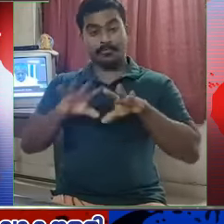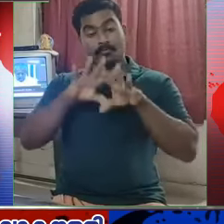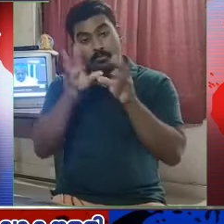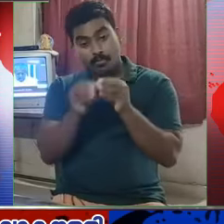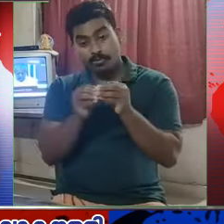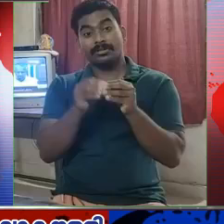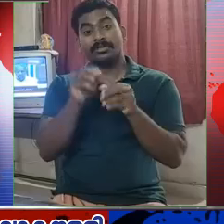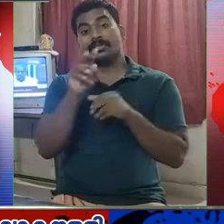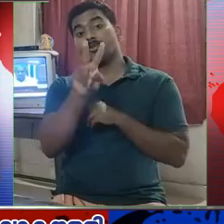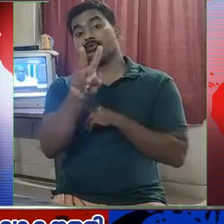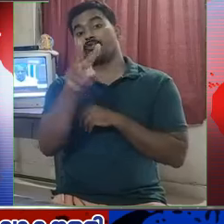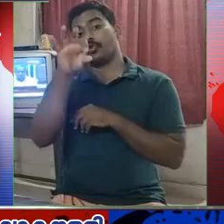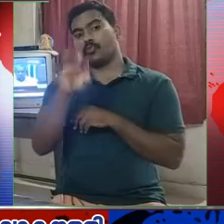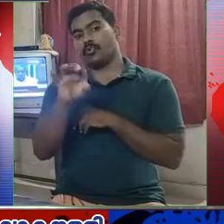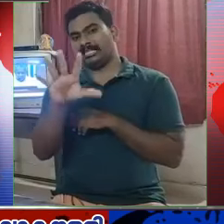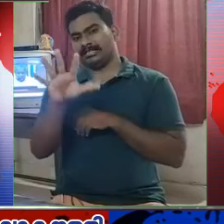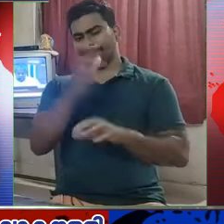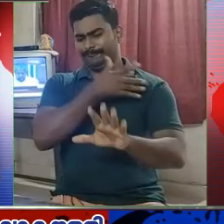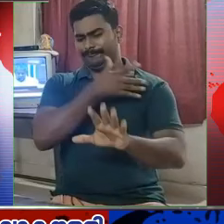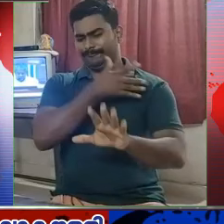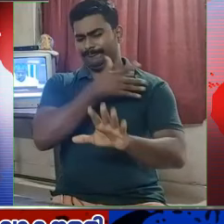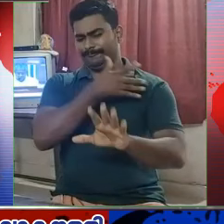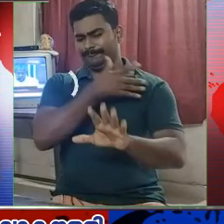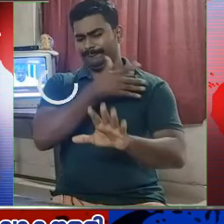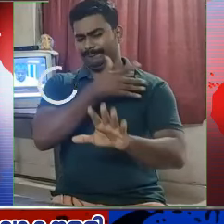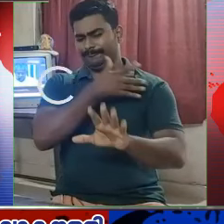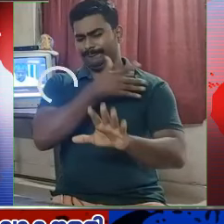ഇതുവരെ ഇവിടെയുള്ള